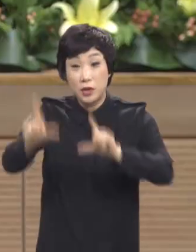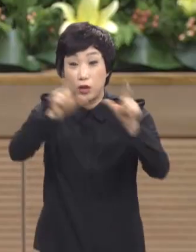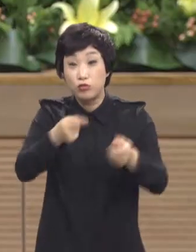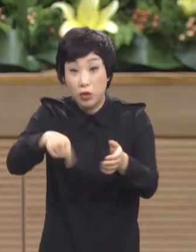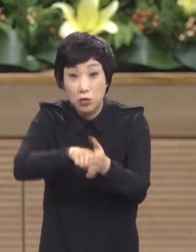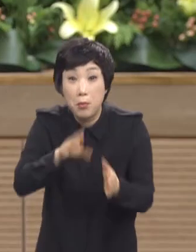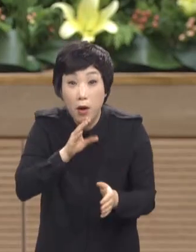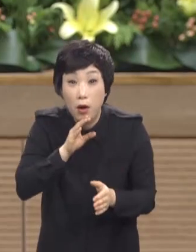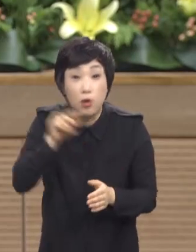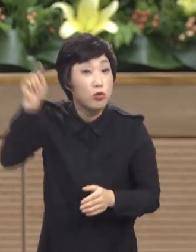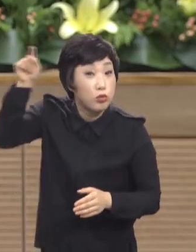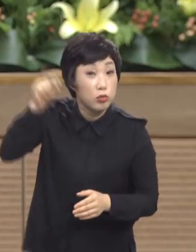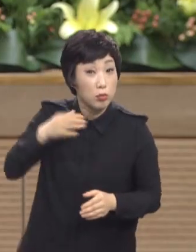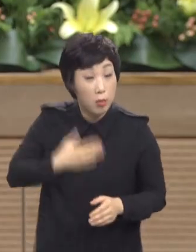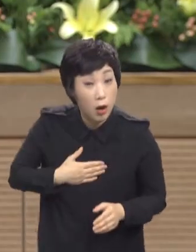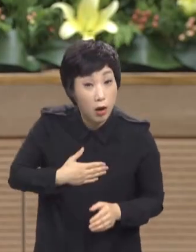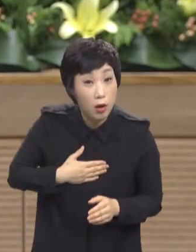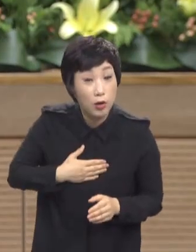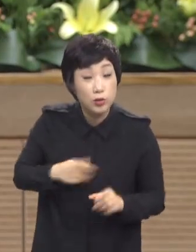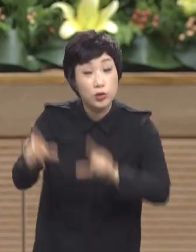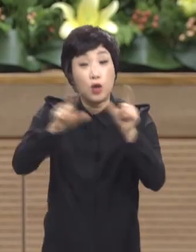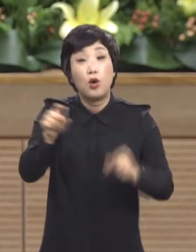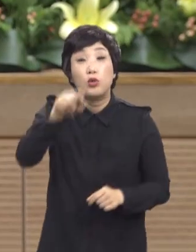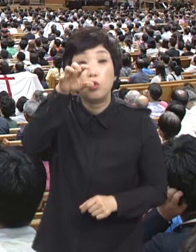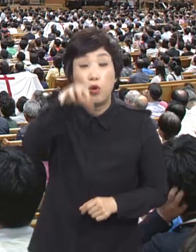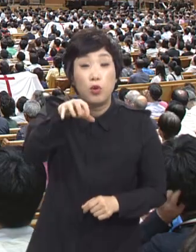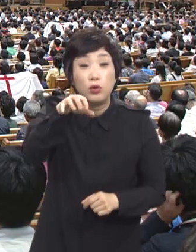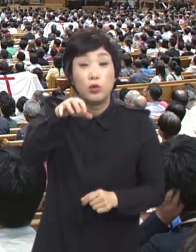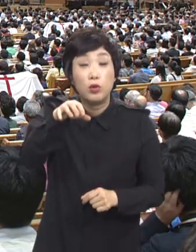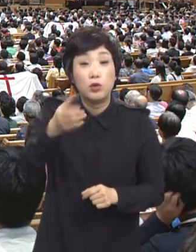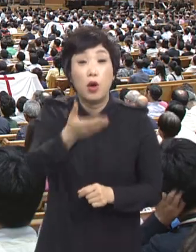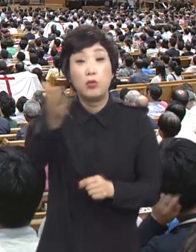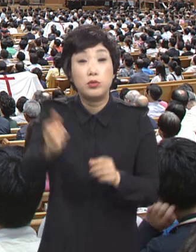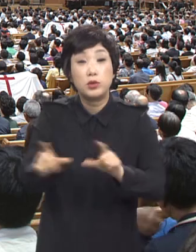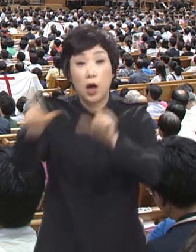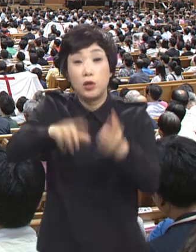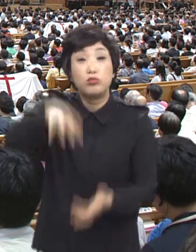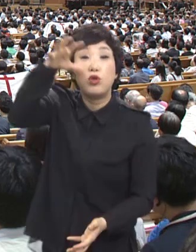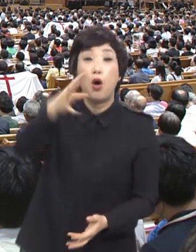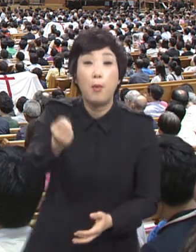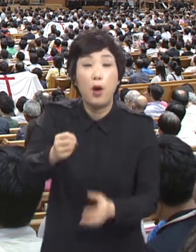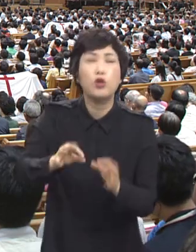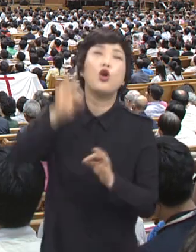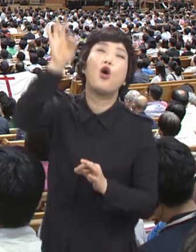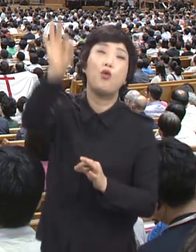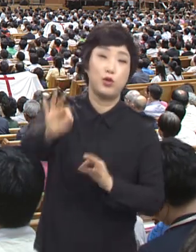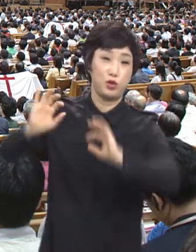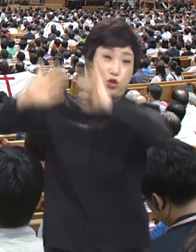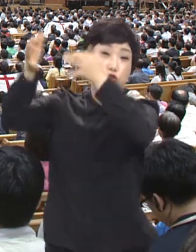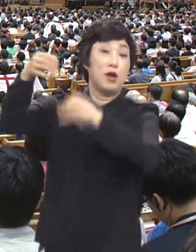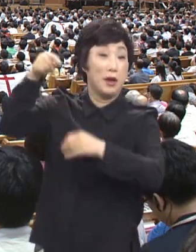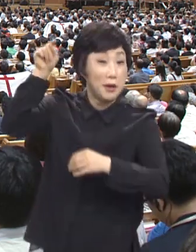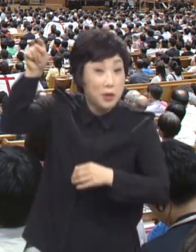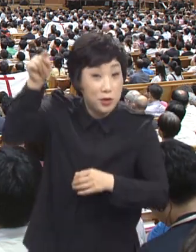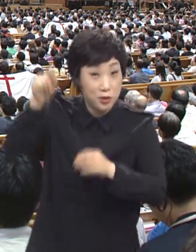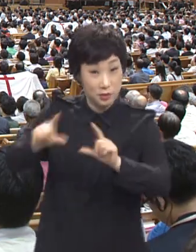살려고 한다 이 말이오. 얼마나 살려고? 영원히 살려고. 영원히